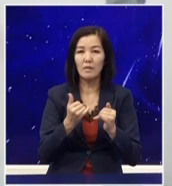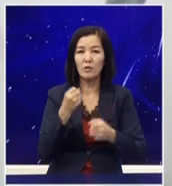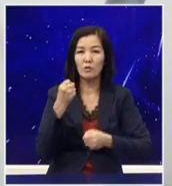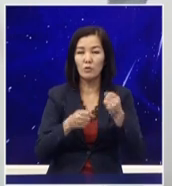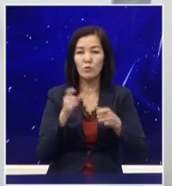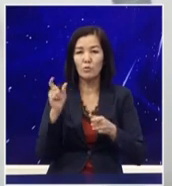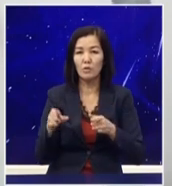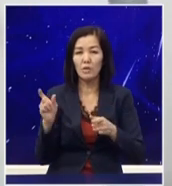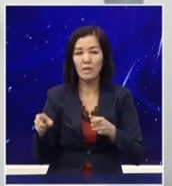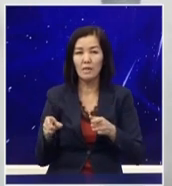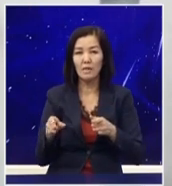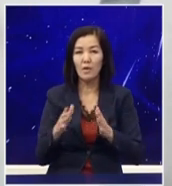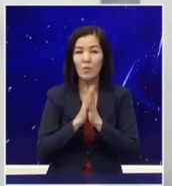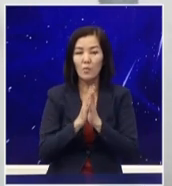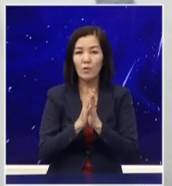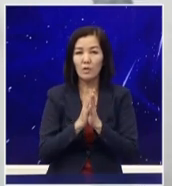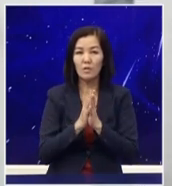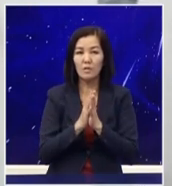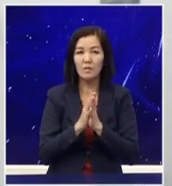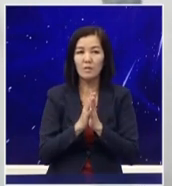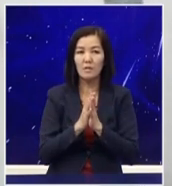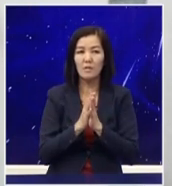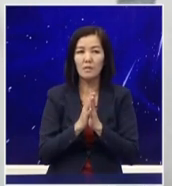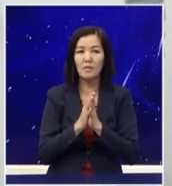байкерлер, сіздерге өтініш.